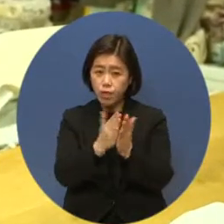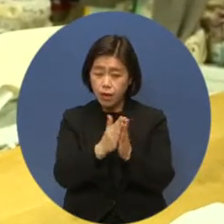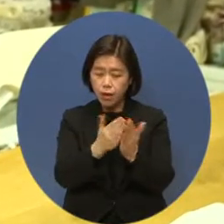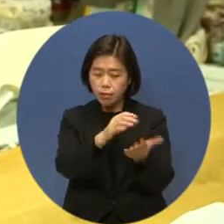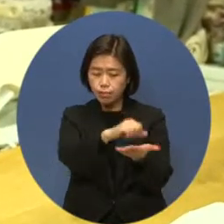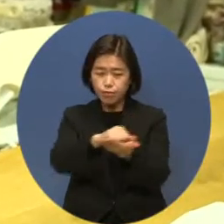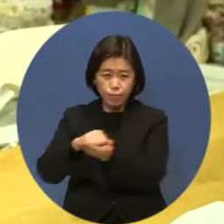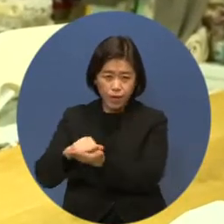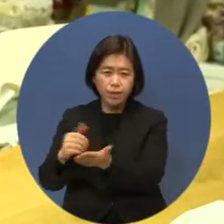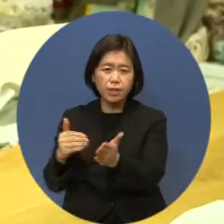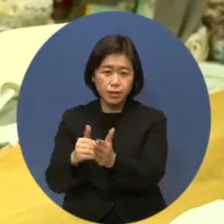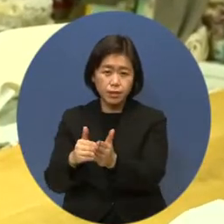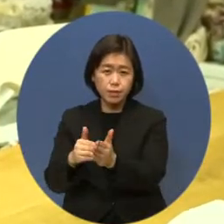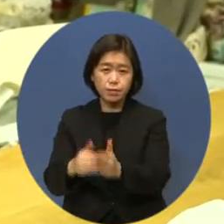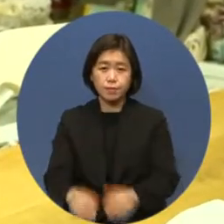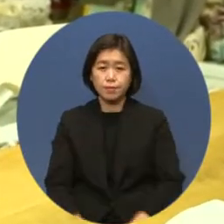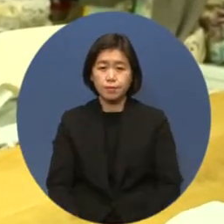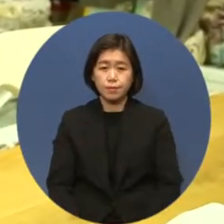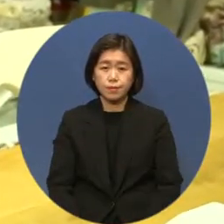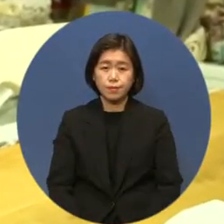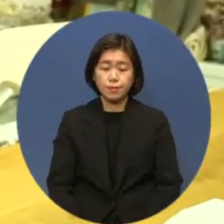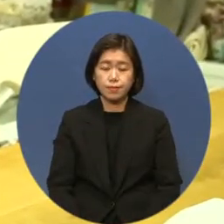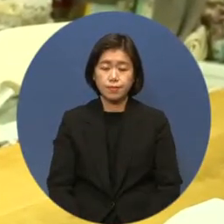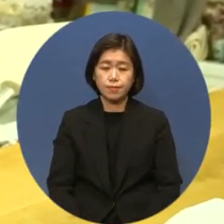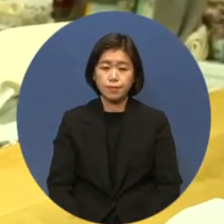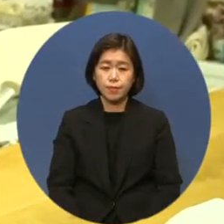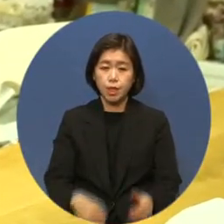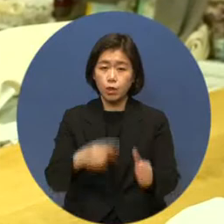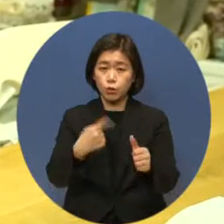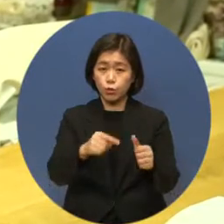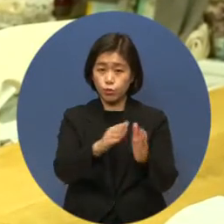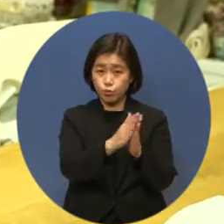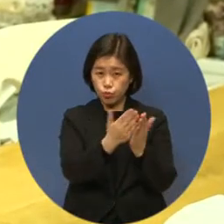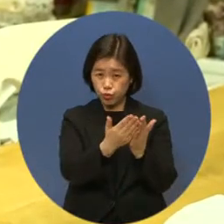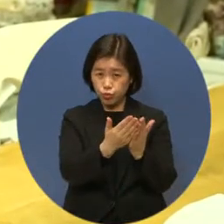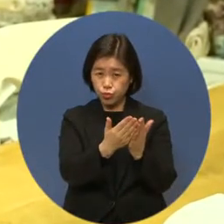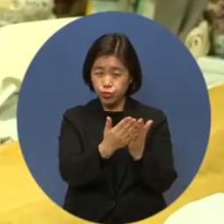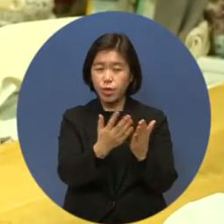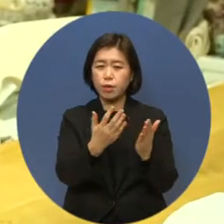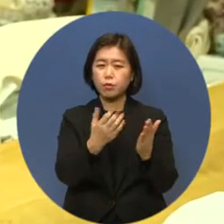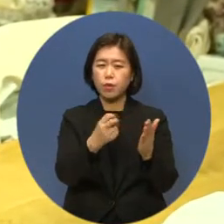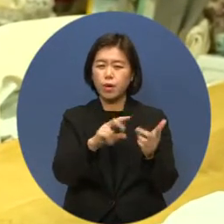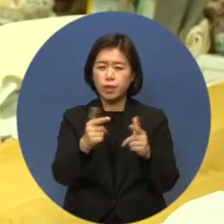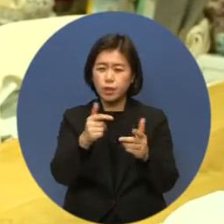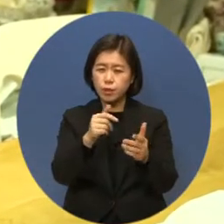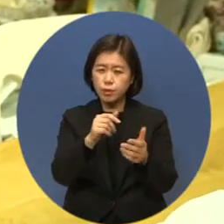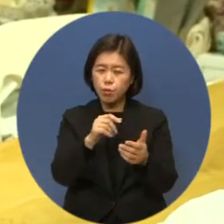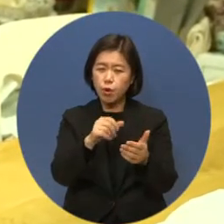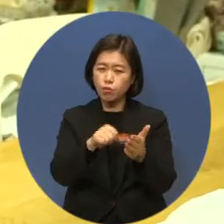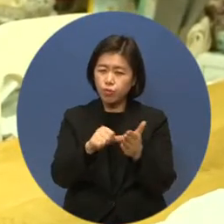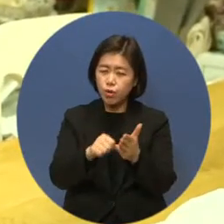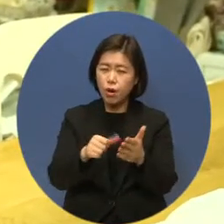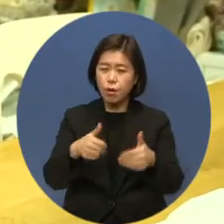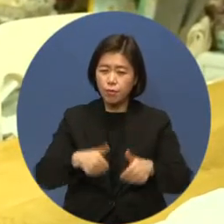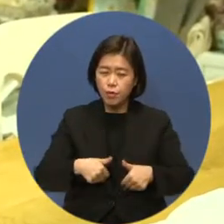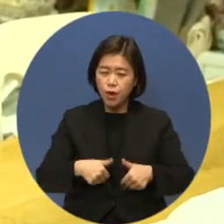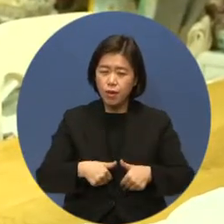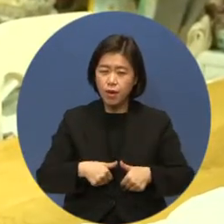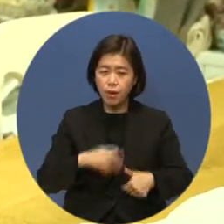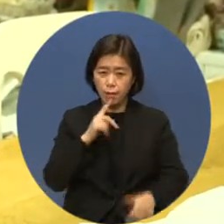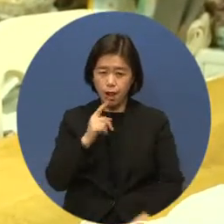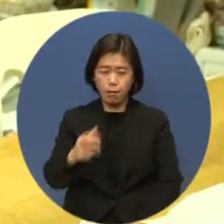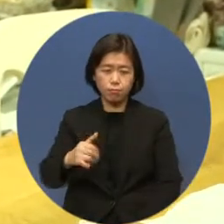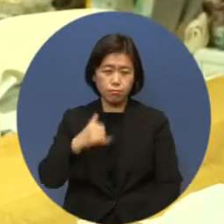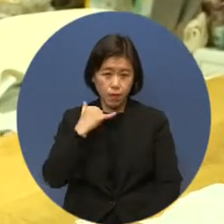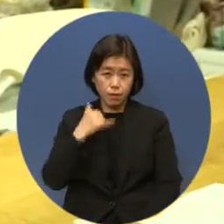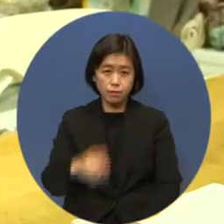학교. 거기서 이제 교구제가 필요하시다고 연락이 오셔서 그 통화했고요. 어떤 내용이 필요하신지, 그리고